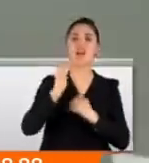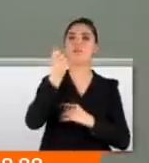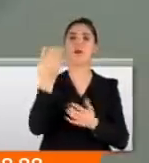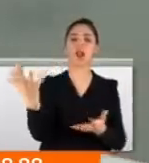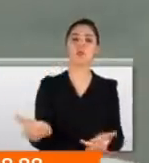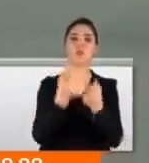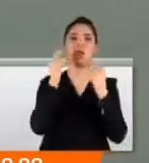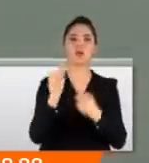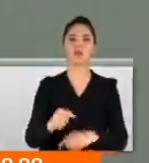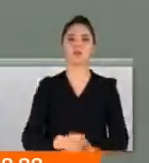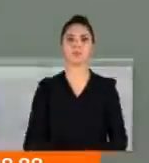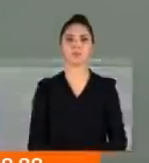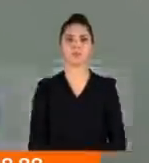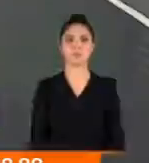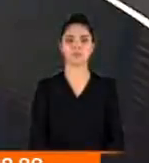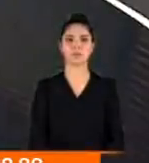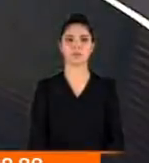kurtardı.